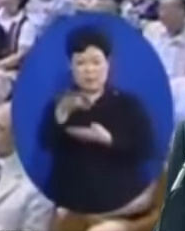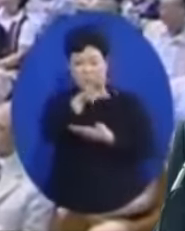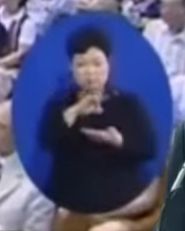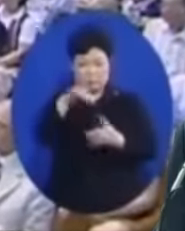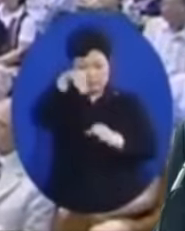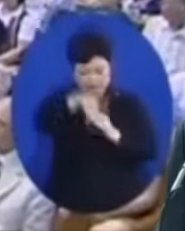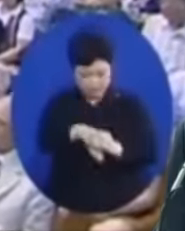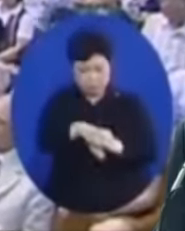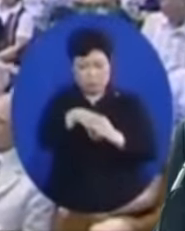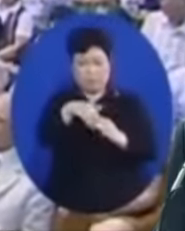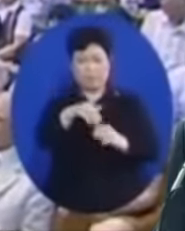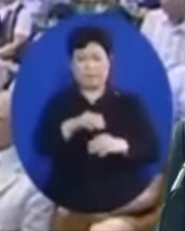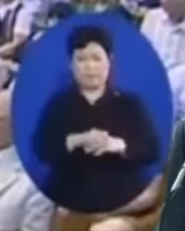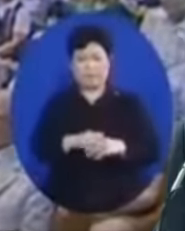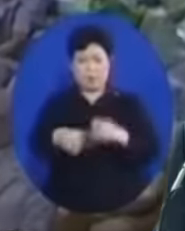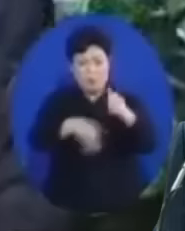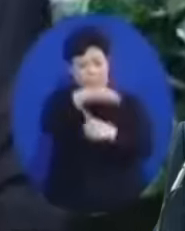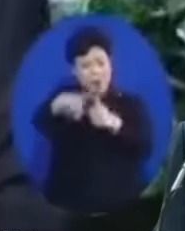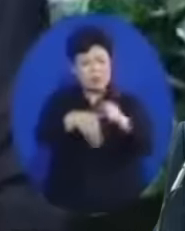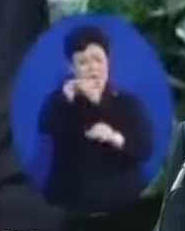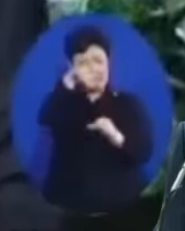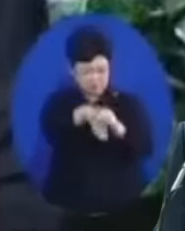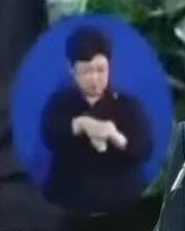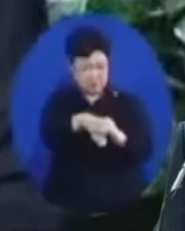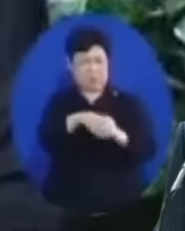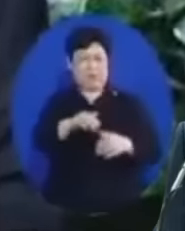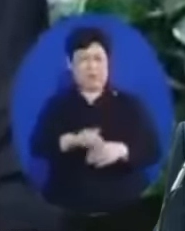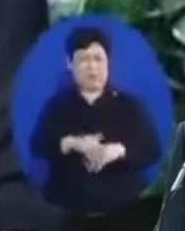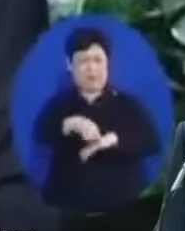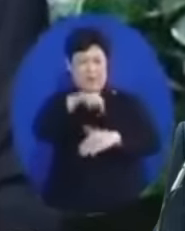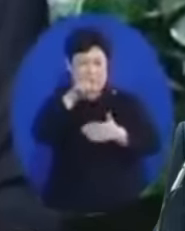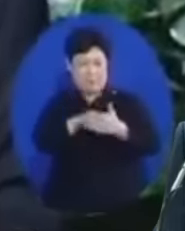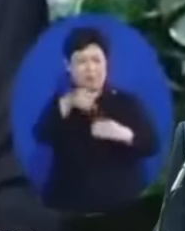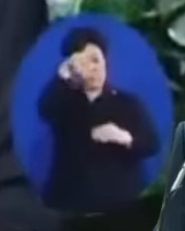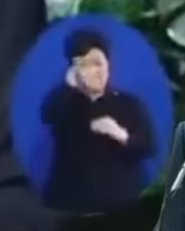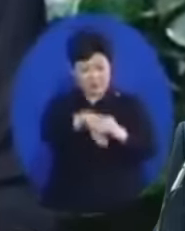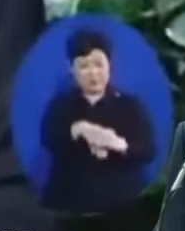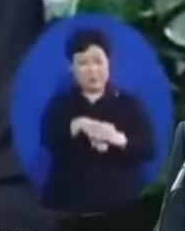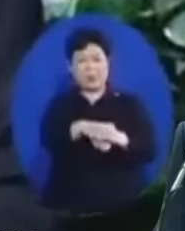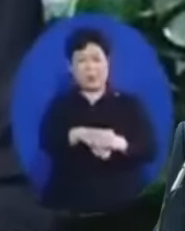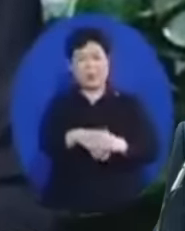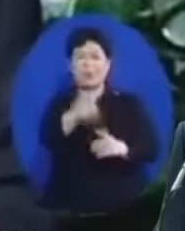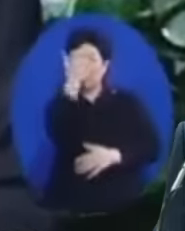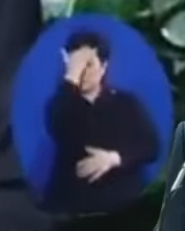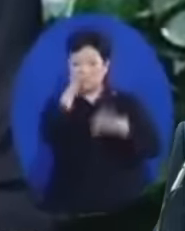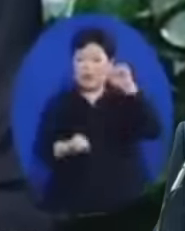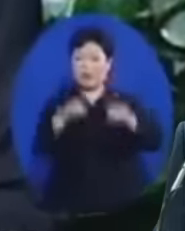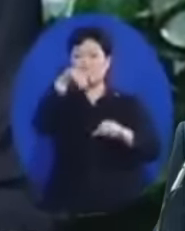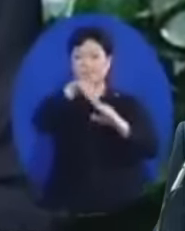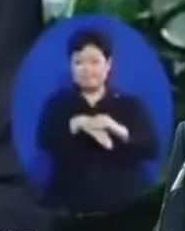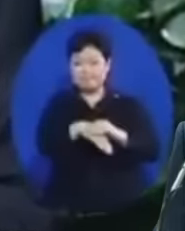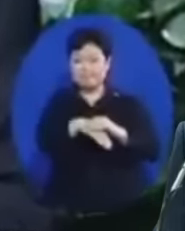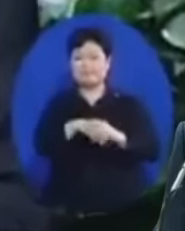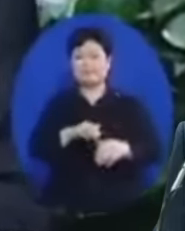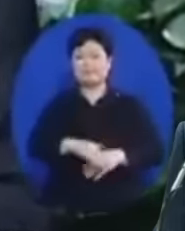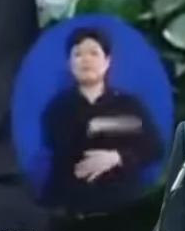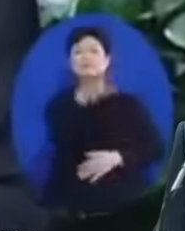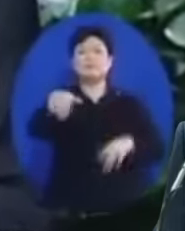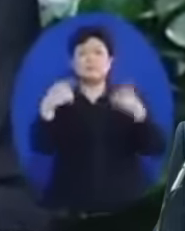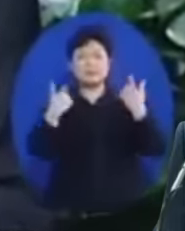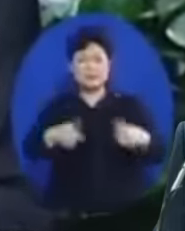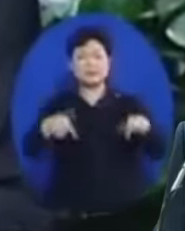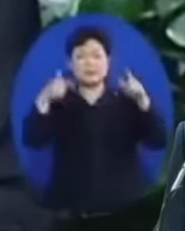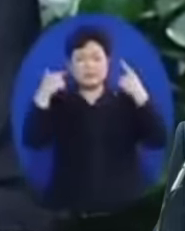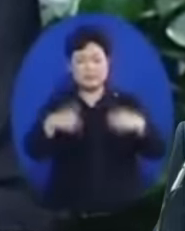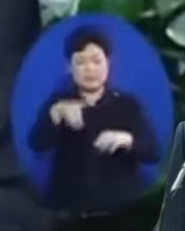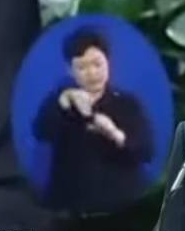물질적으로 심고 환경에 심고 마음으로도 심고 도덕적인 행위로도 심고 우리는